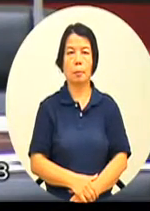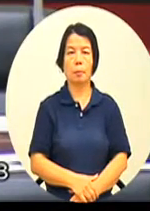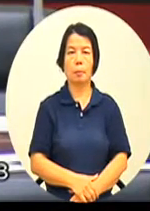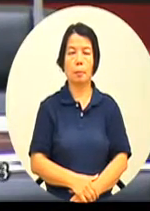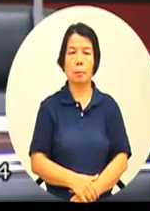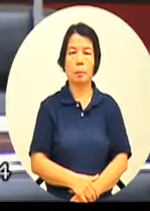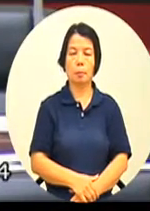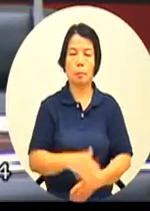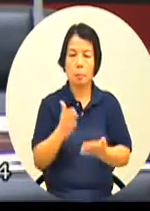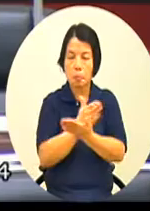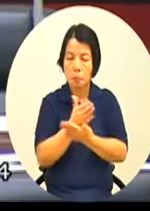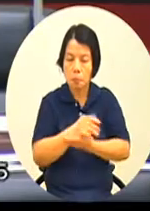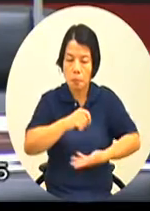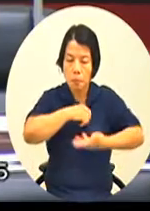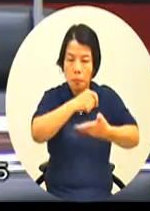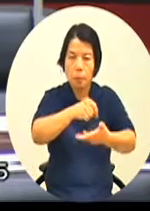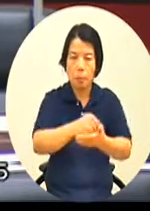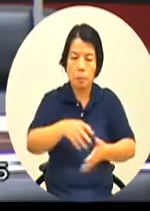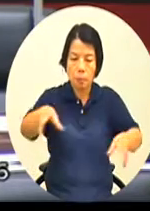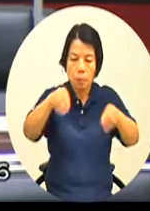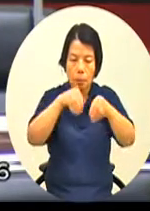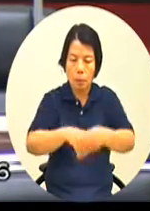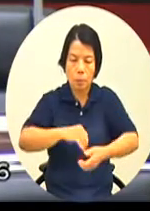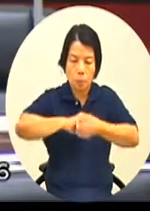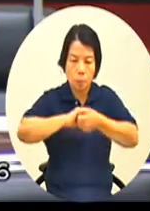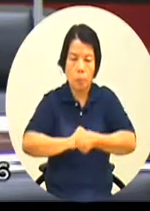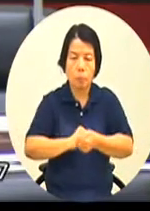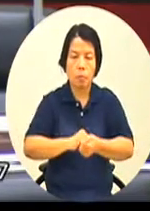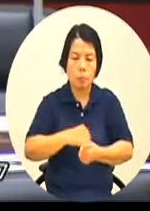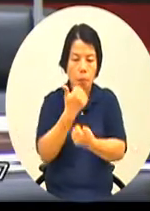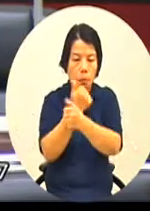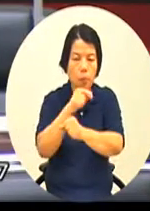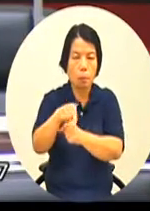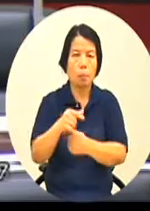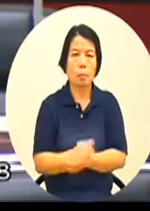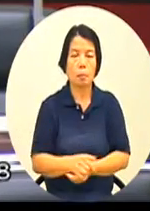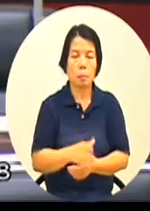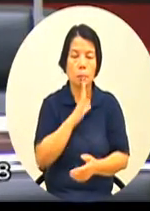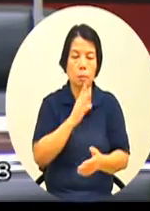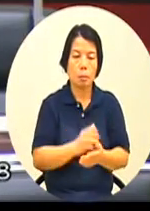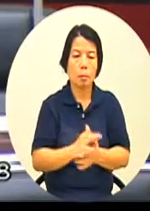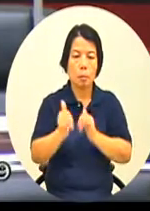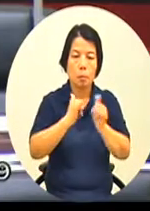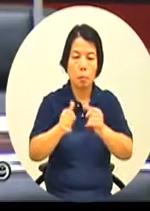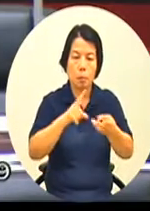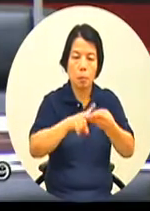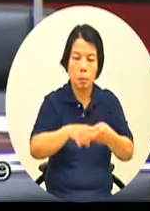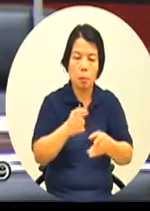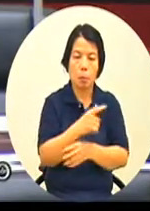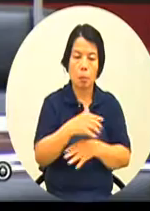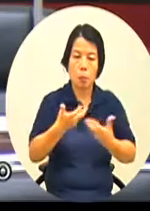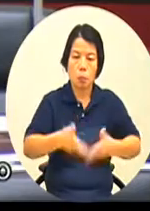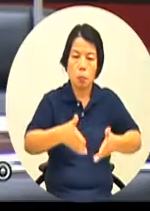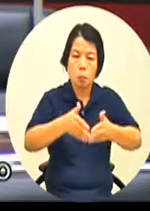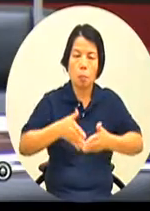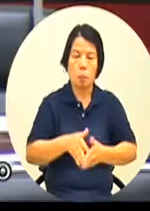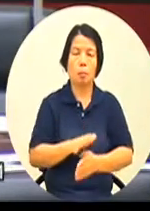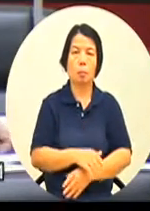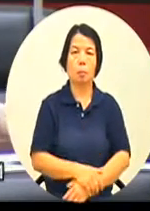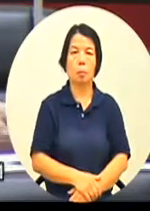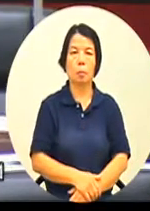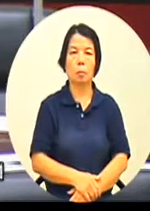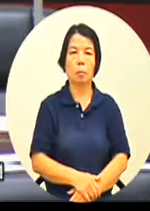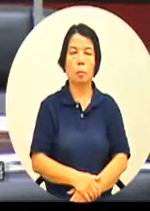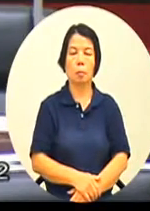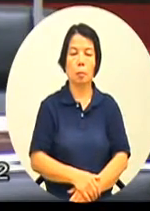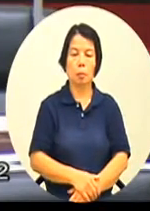把审议的意见纳入做决策的参考，这是审议式民主最核心的精神。而目前世